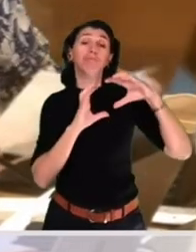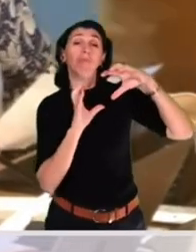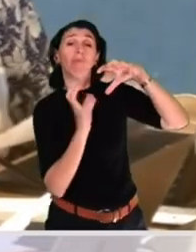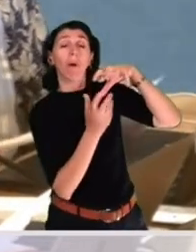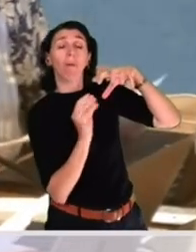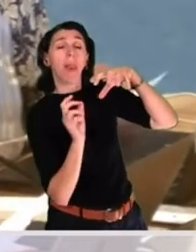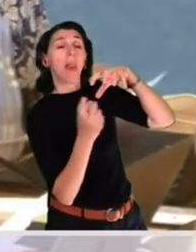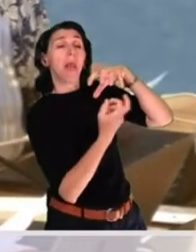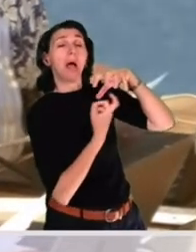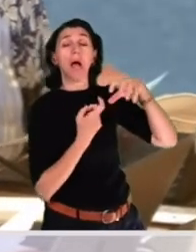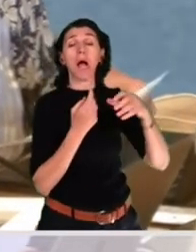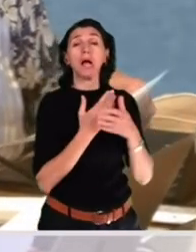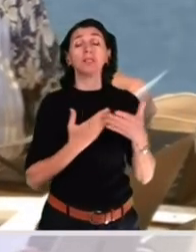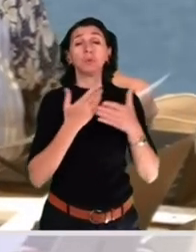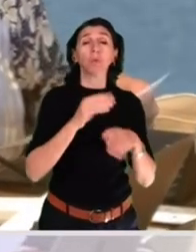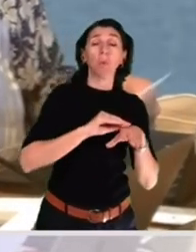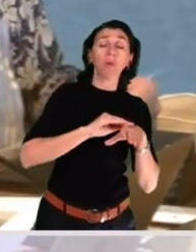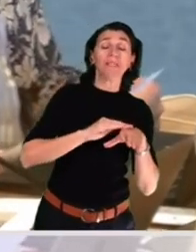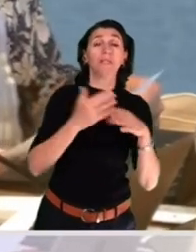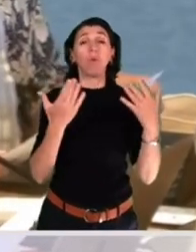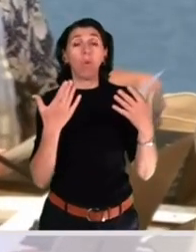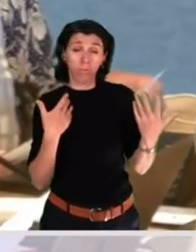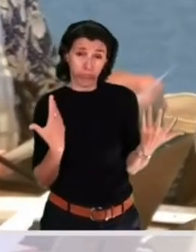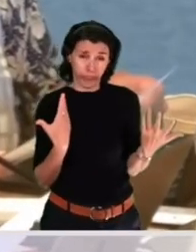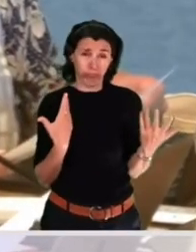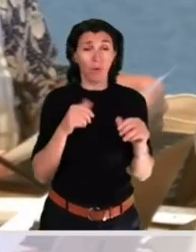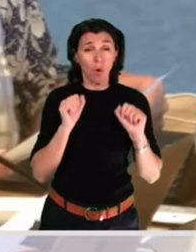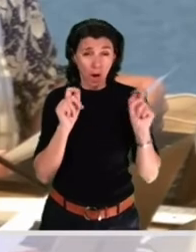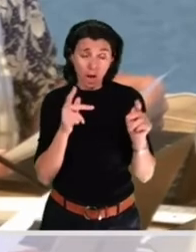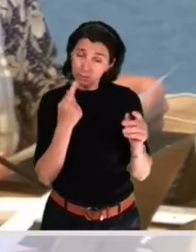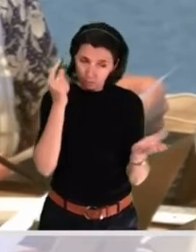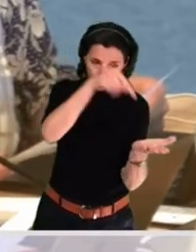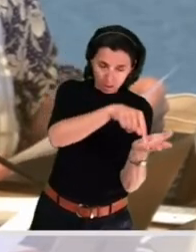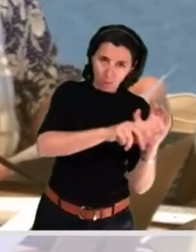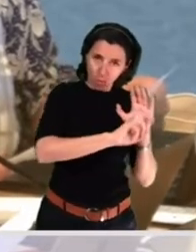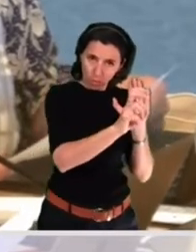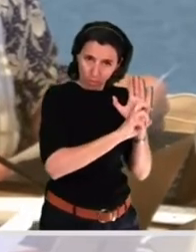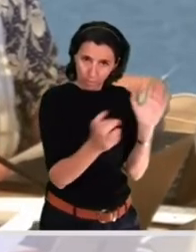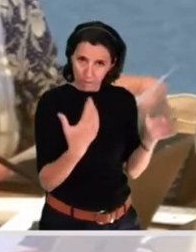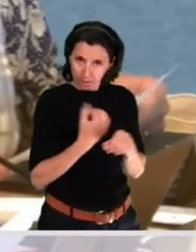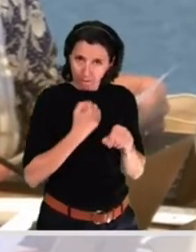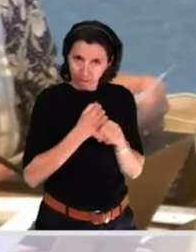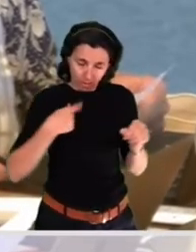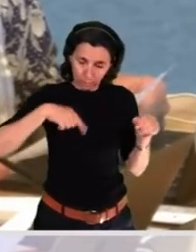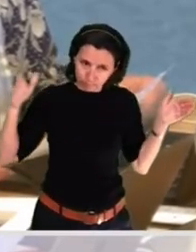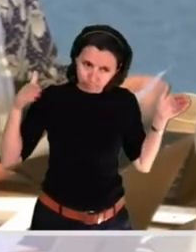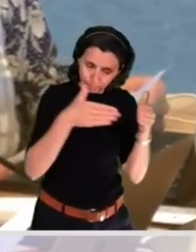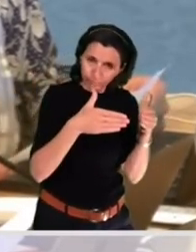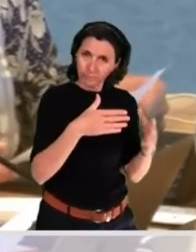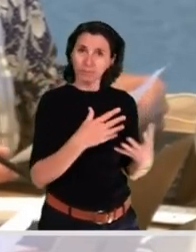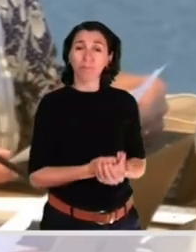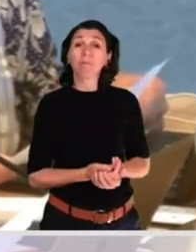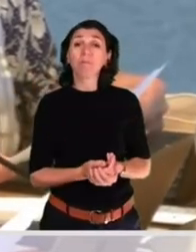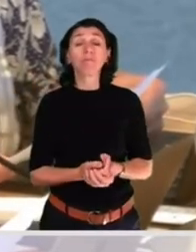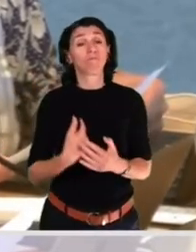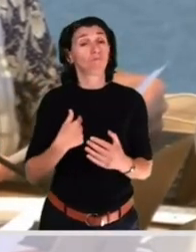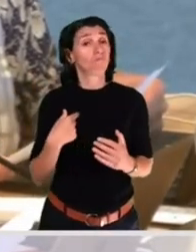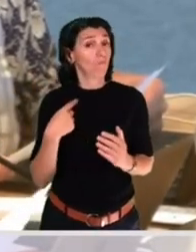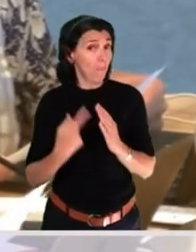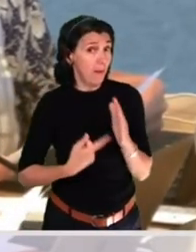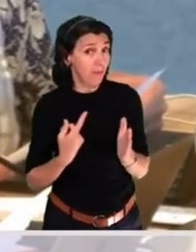notamment à Grenoble. Je voudrais dire ici, et vous l'avez redit au départ dans votre allocution, que vos